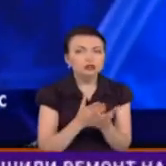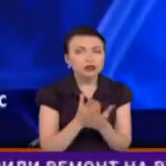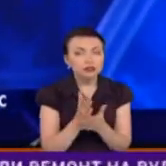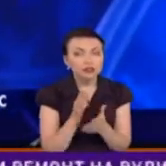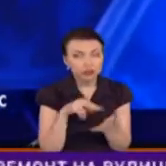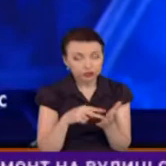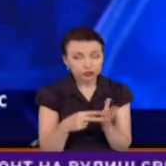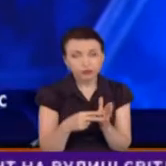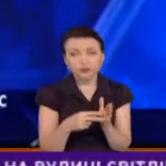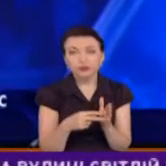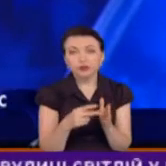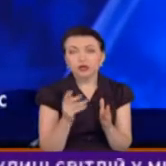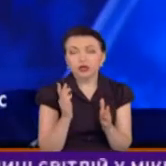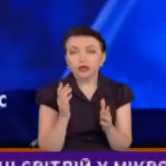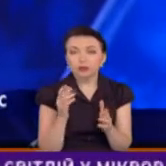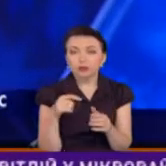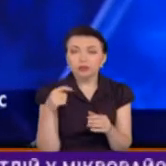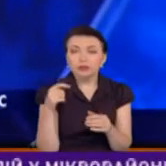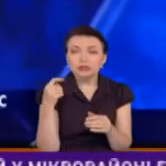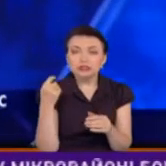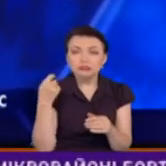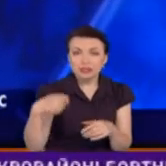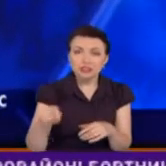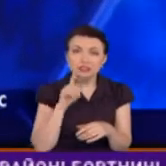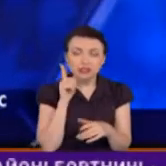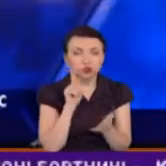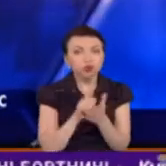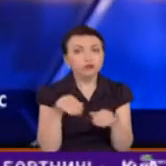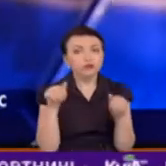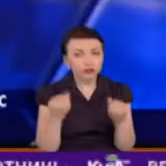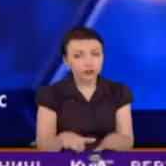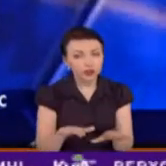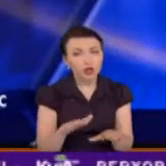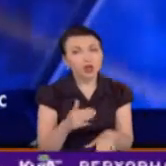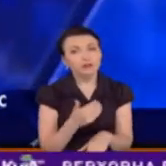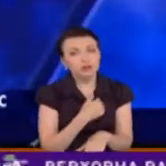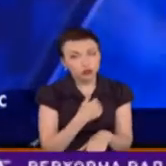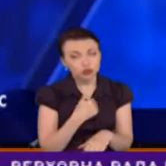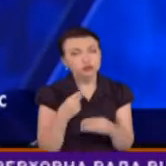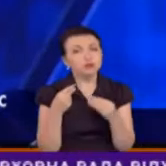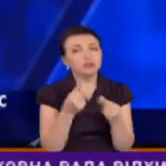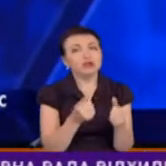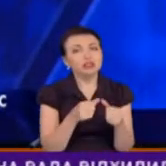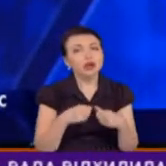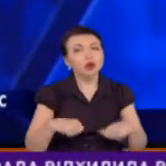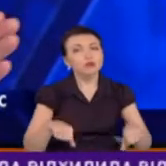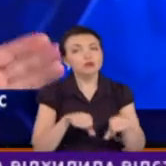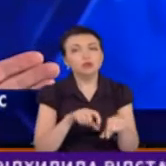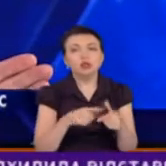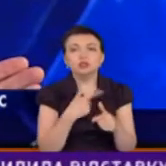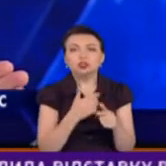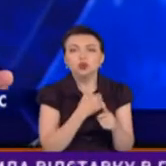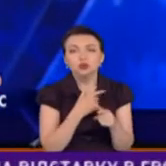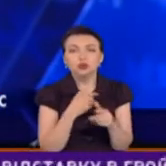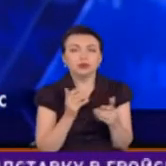От стратегічно, дійсно, пан Зеленський має для себе визначитись. О. Він хоче впливати на комісію, чи хоче це